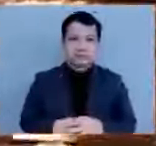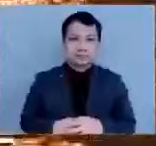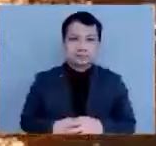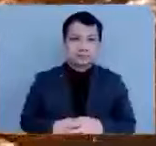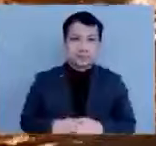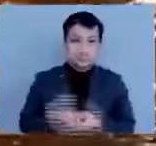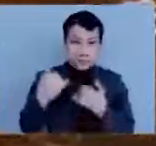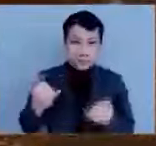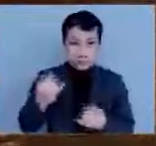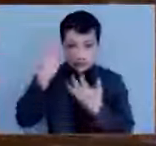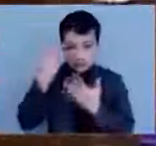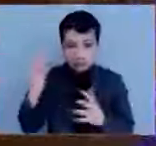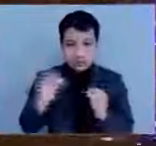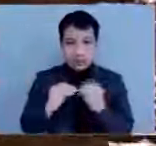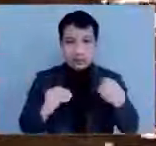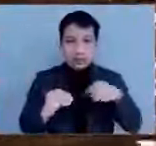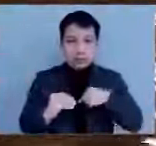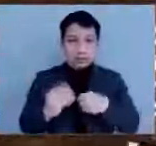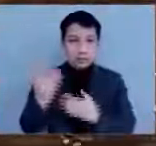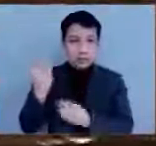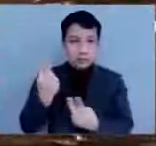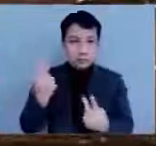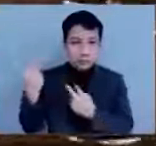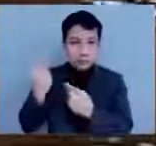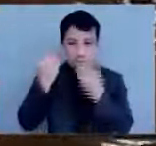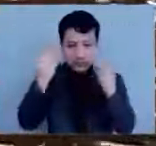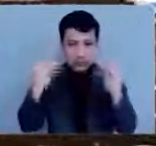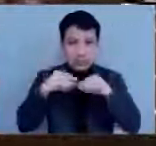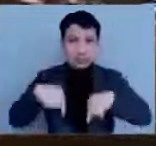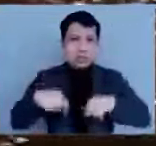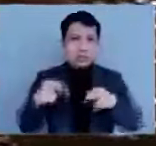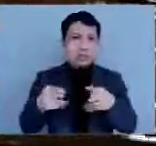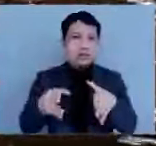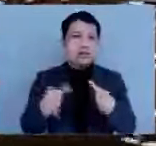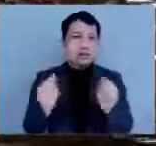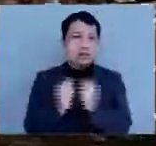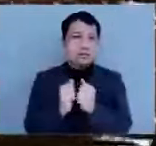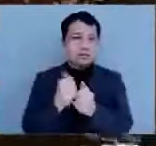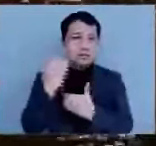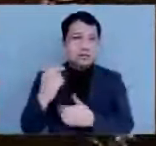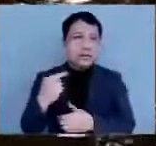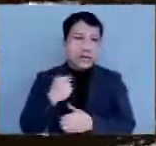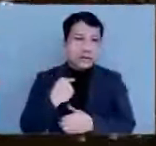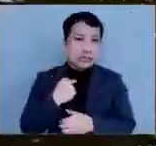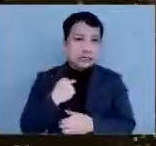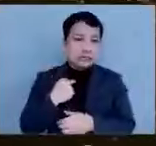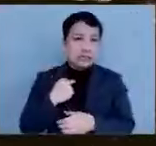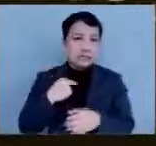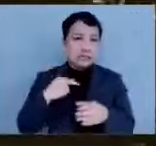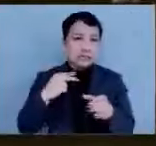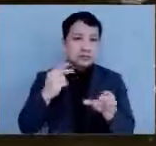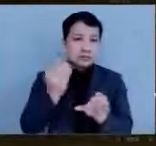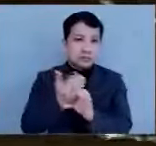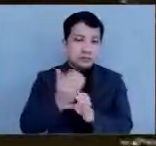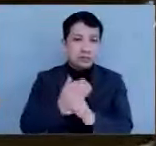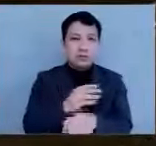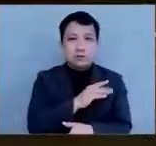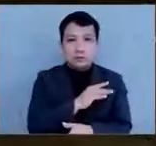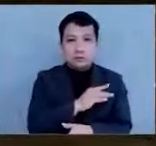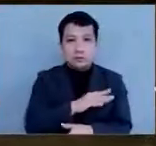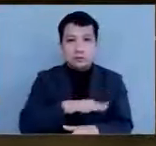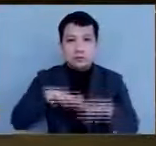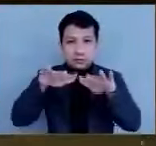Mayan sa nakikita mo ngayon, ito yung sitwasyon dito sa Binian Laguna, dito sa highway. Makita nyo may mga na-stranded pa rin na sasakyan habang naghihintay sila na humupa